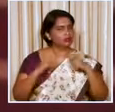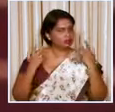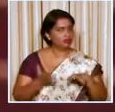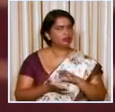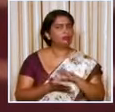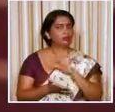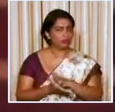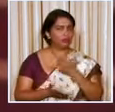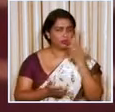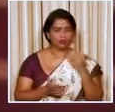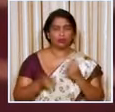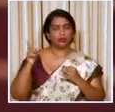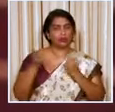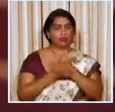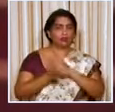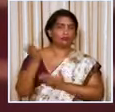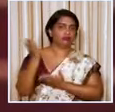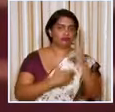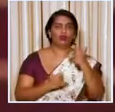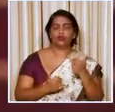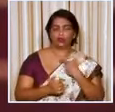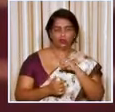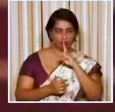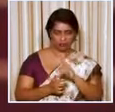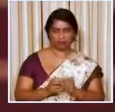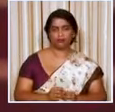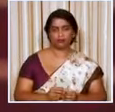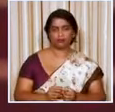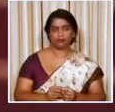තීන්දුව ගන්න පුළුවන්. ඒ නිසා එතනට ලිඛිතව දැනුවත් කරා නම් හොඳයි කියලා මම විශ්වාස කරනවා. හොඳයි. ඒ ගැන අවධානය